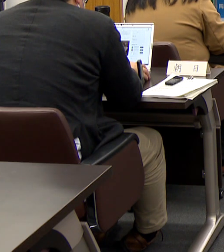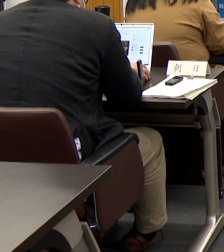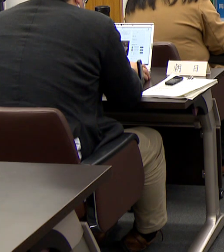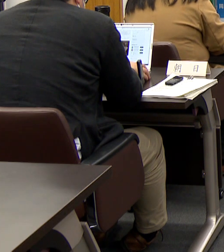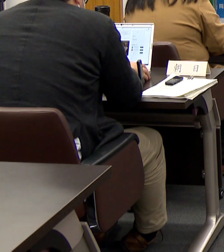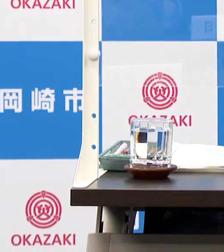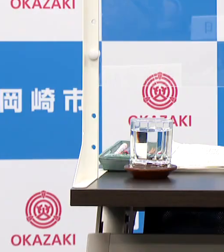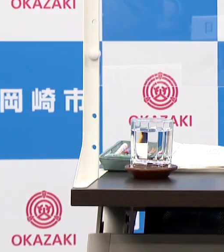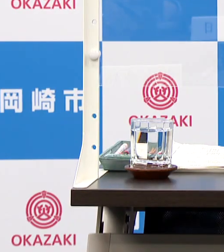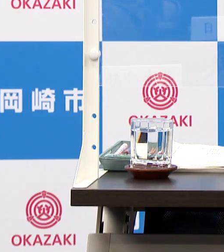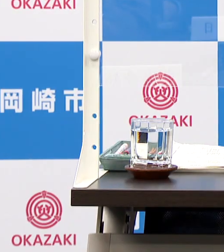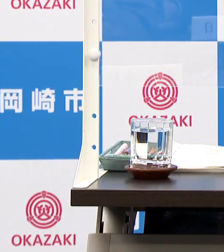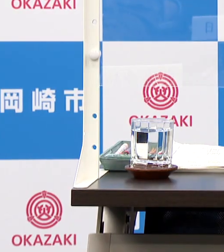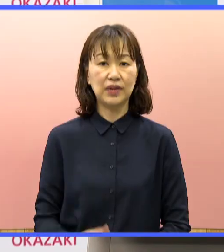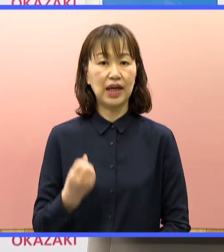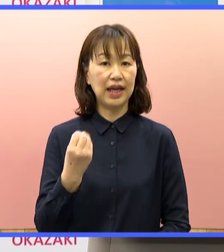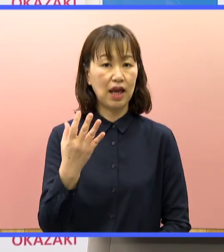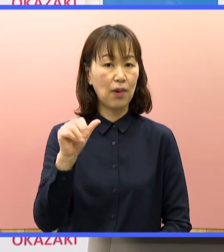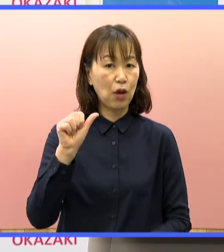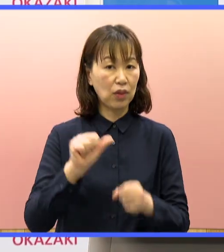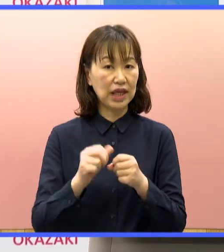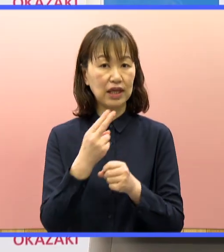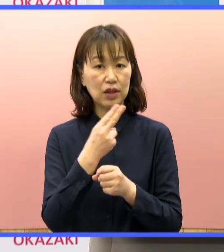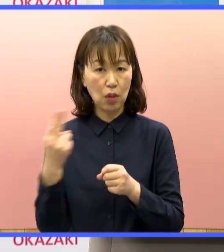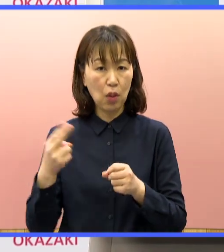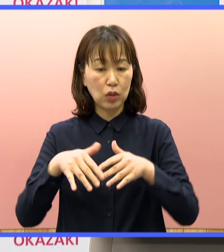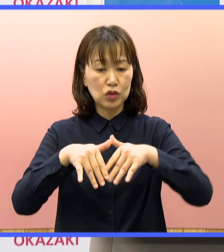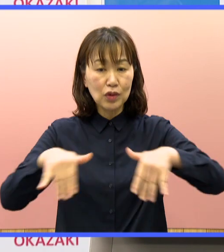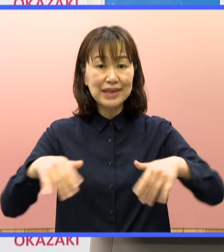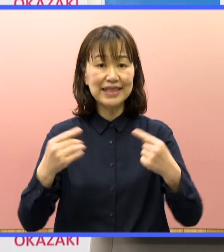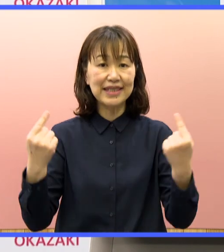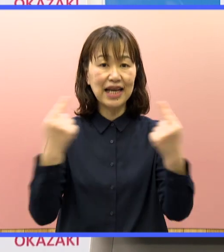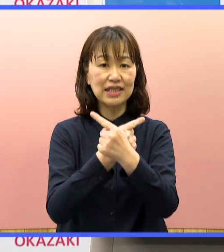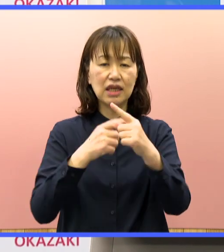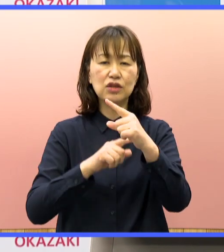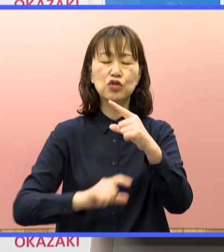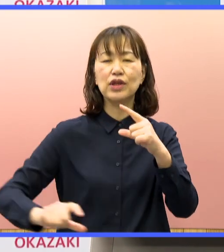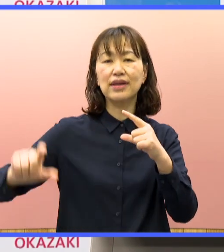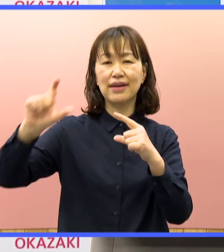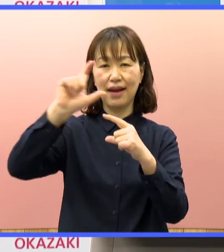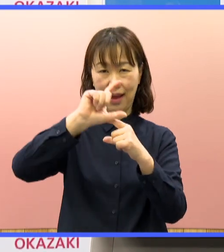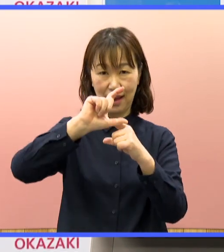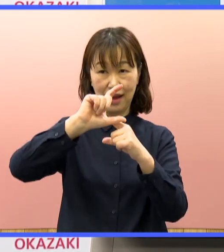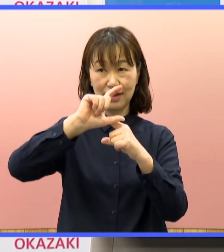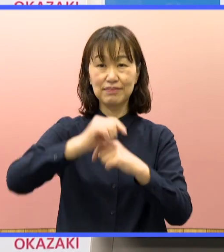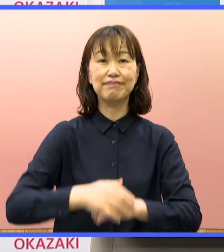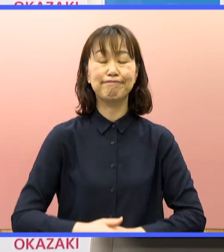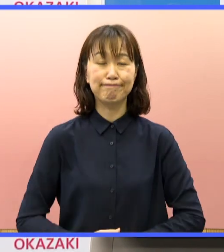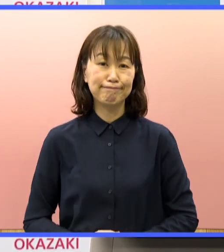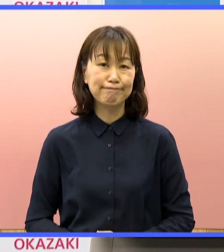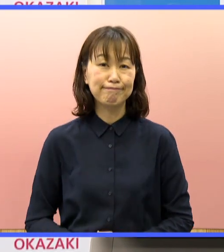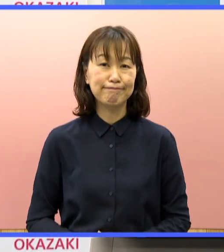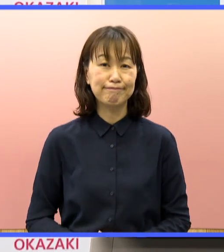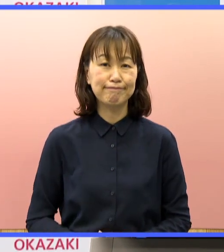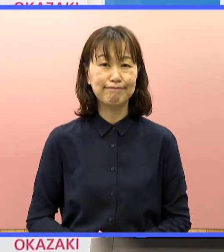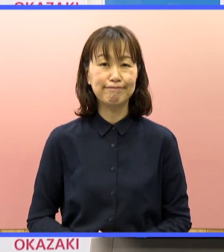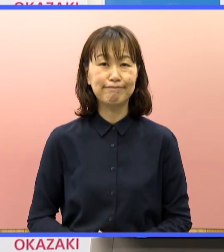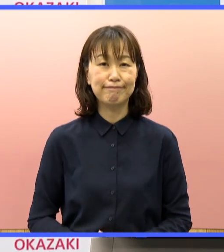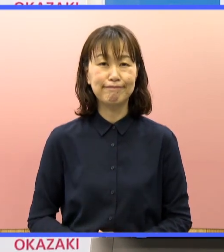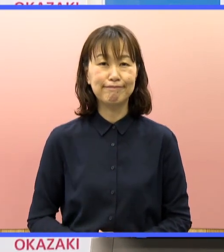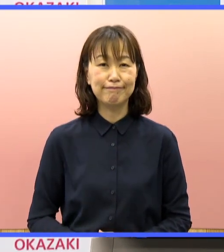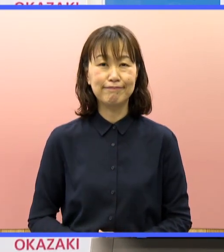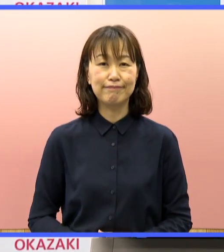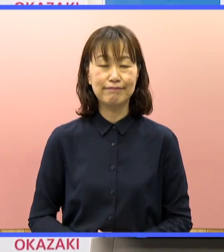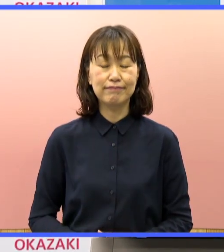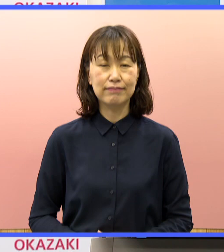。 令和5年度の組織改正の追加についてということでございますが、まずこちらから